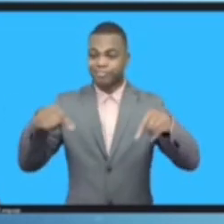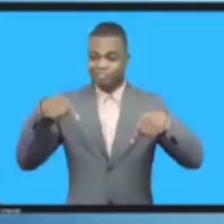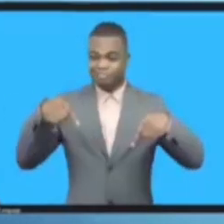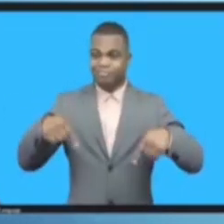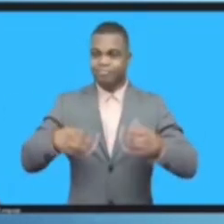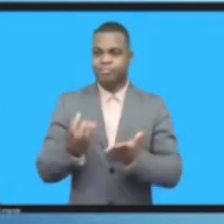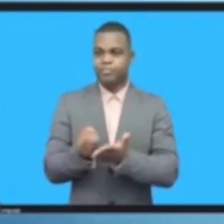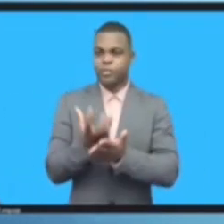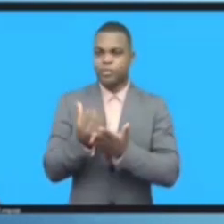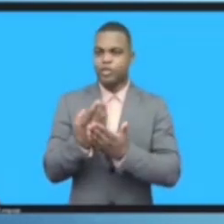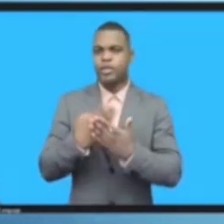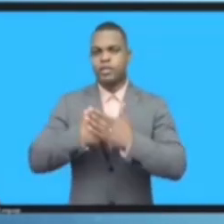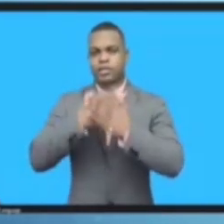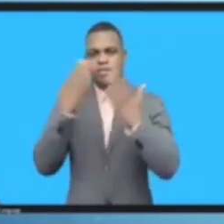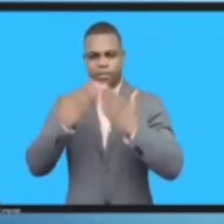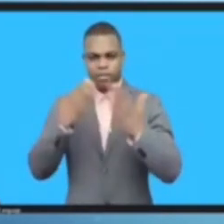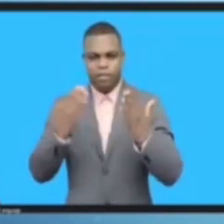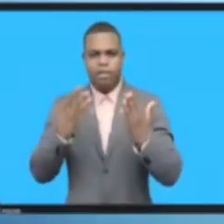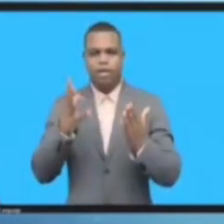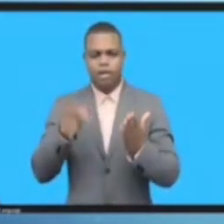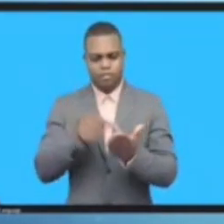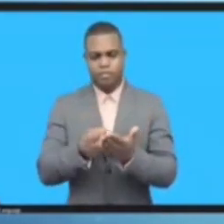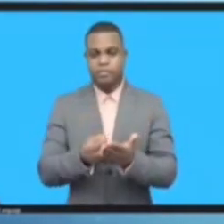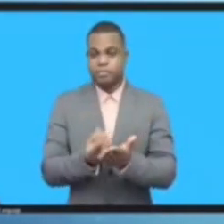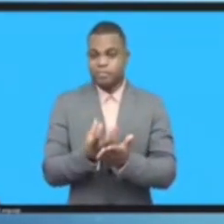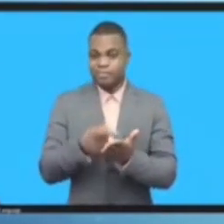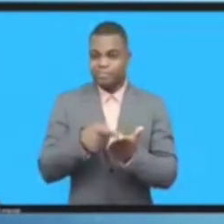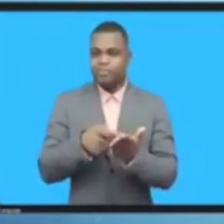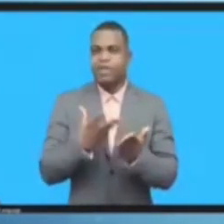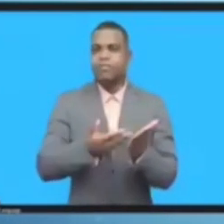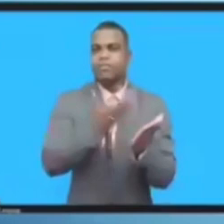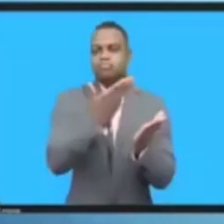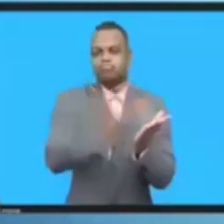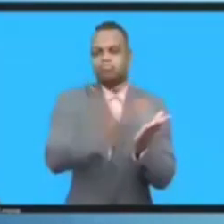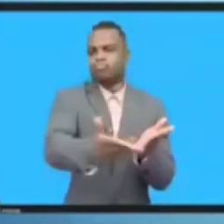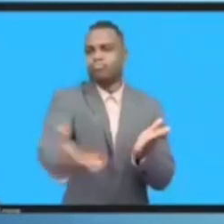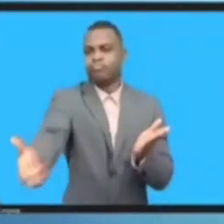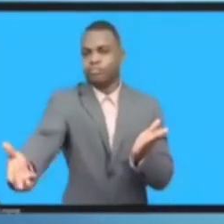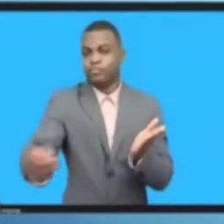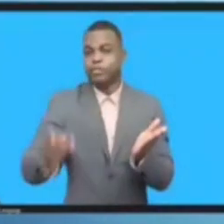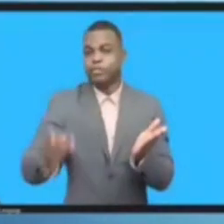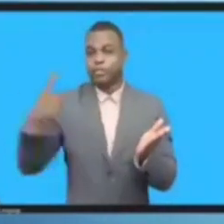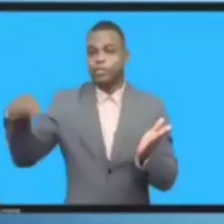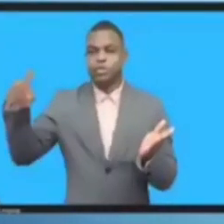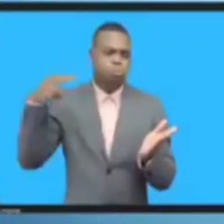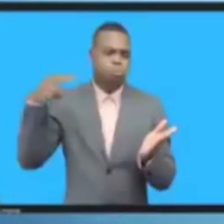aussi qui sont disponibles sur Internet. Merci tous d'être venus.